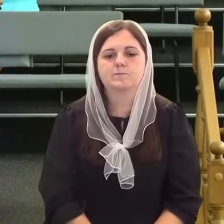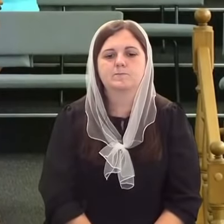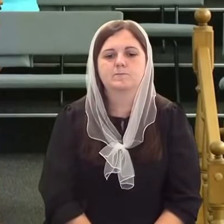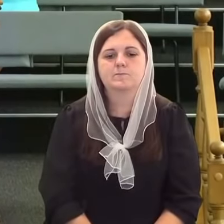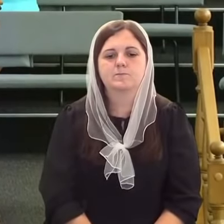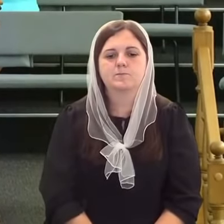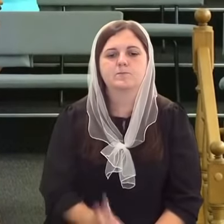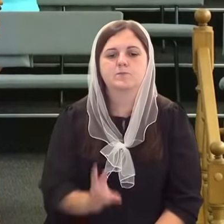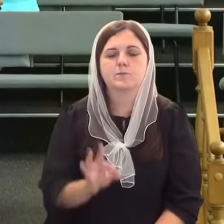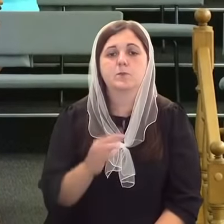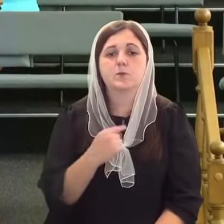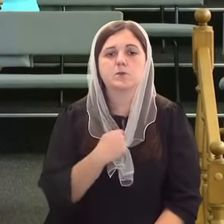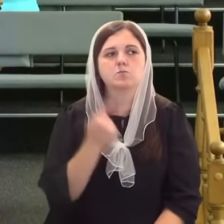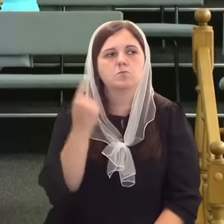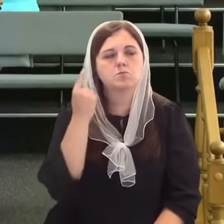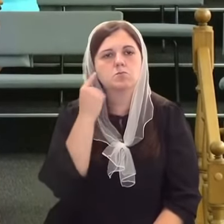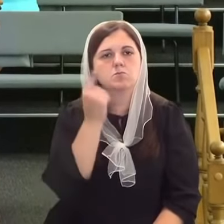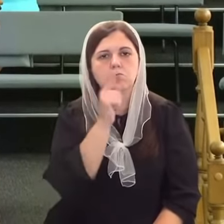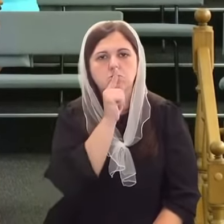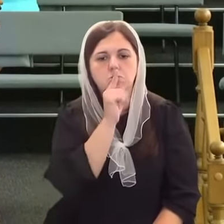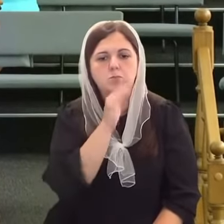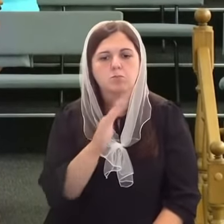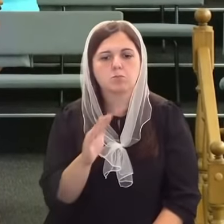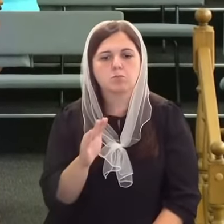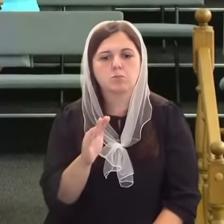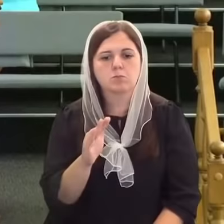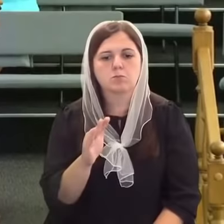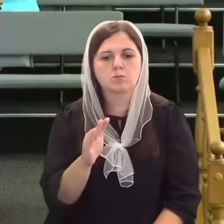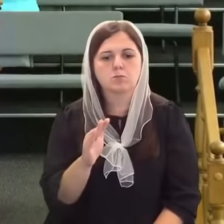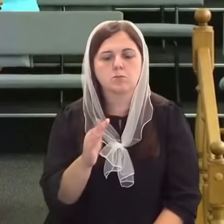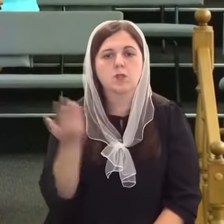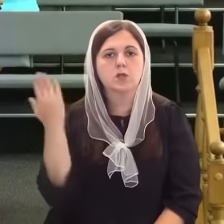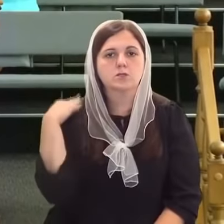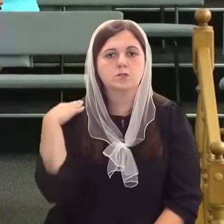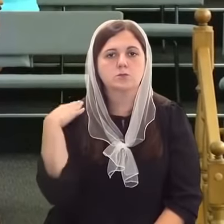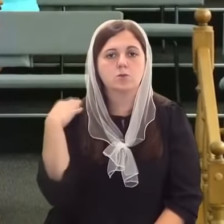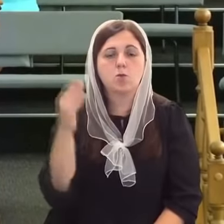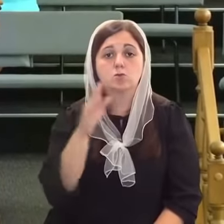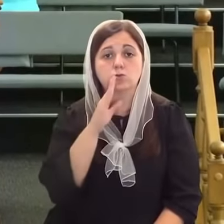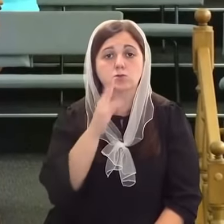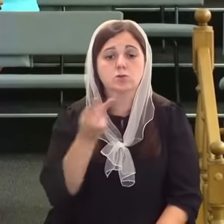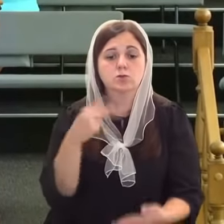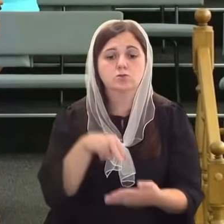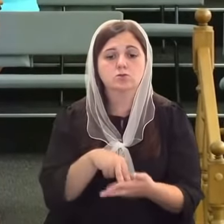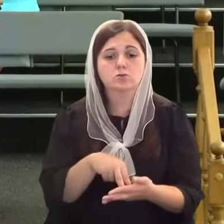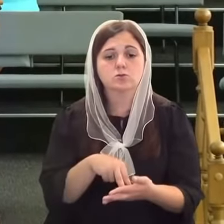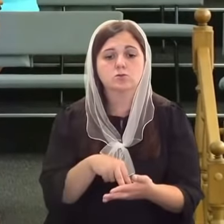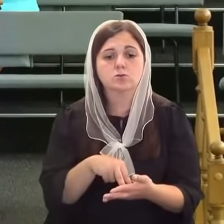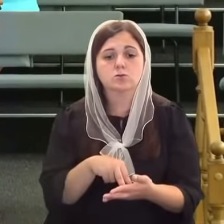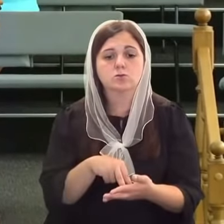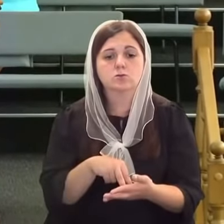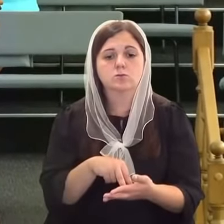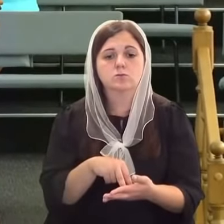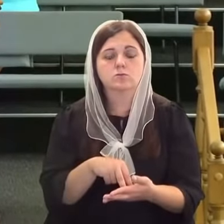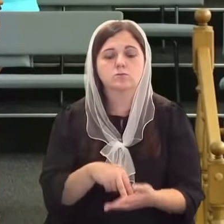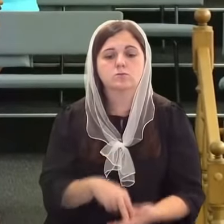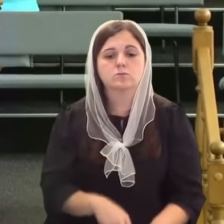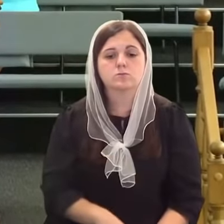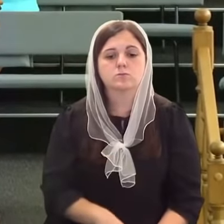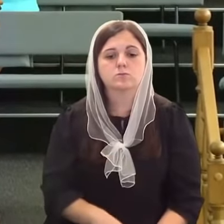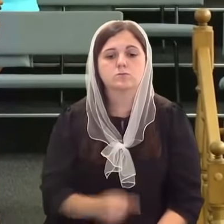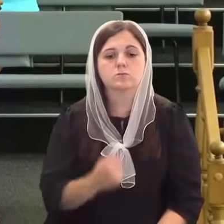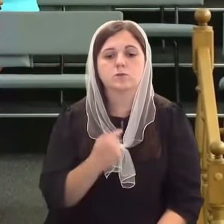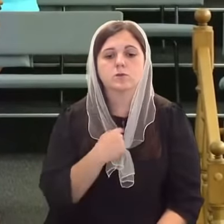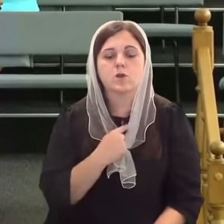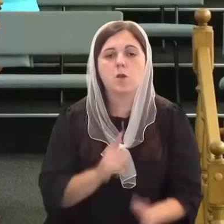Но я слышу тишина. Я вот так стою, смотрю на эти туфли, а эта женщина стоит вот так немножко сбоку. И